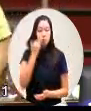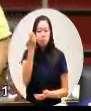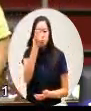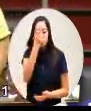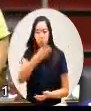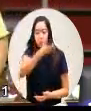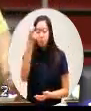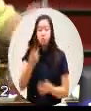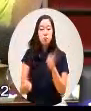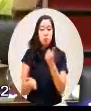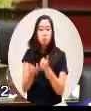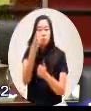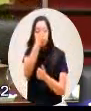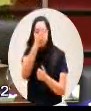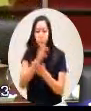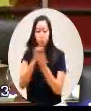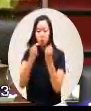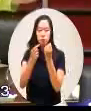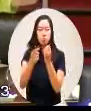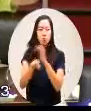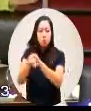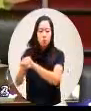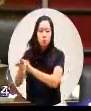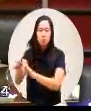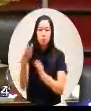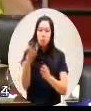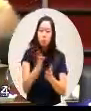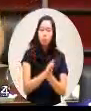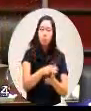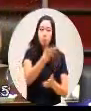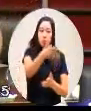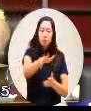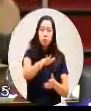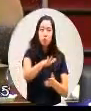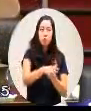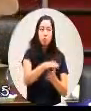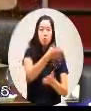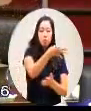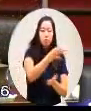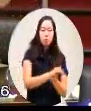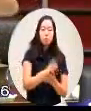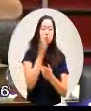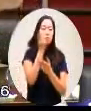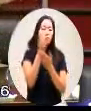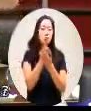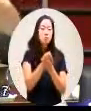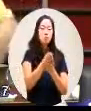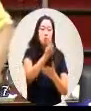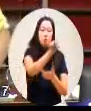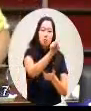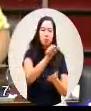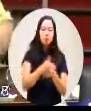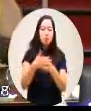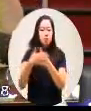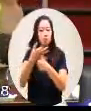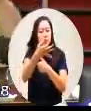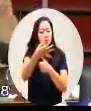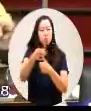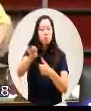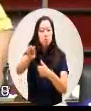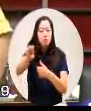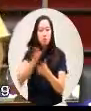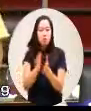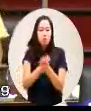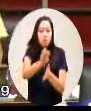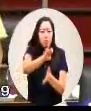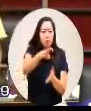付租金的问题，然后水费一个月缴100块，维护管理费200块，这些有违